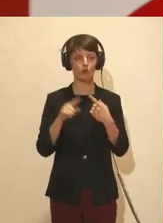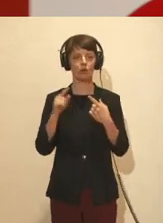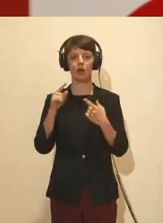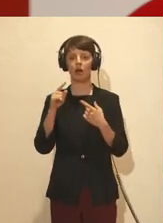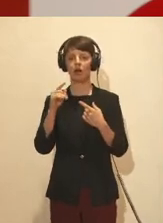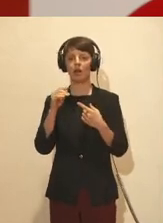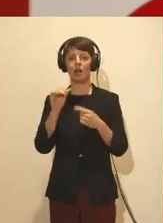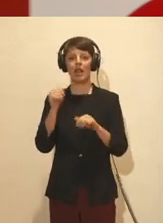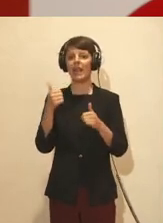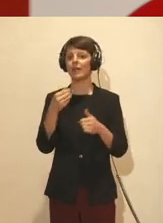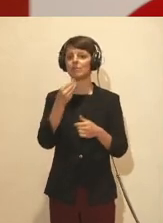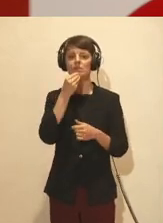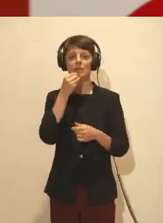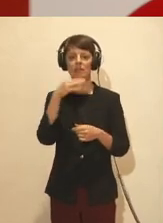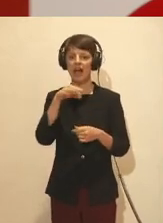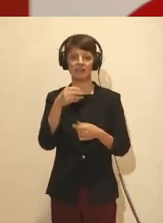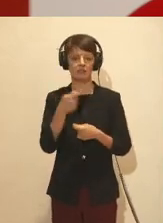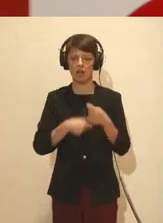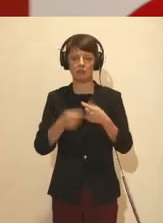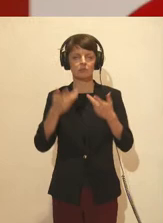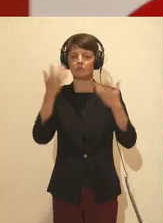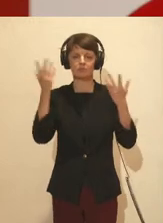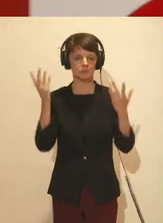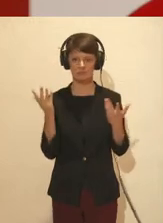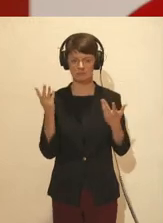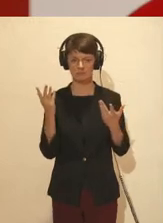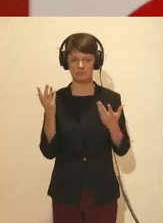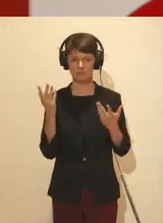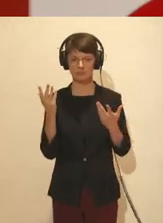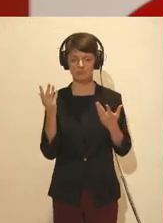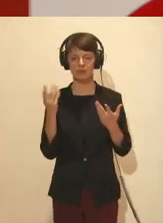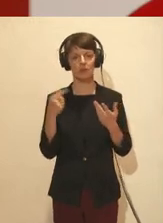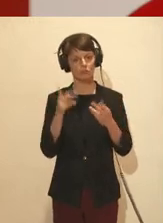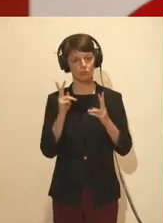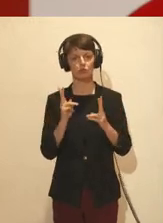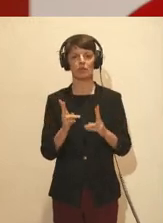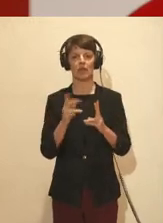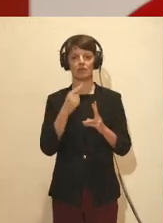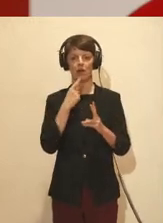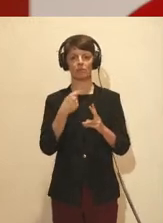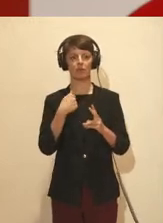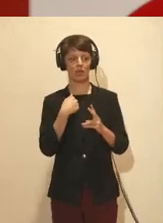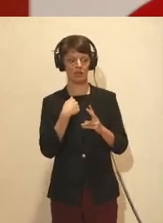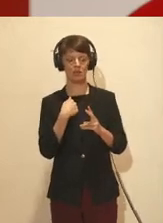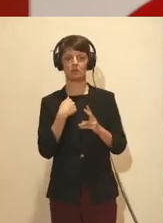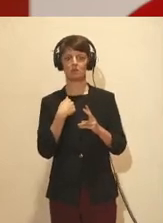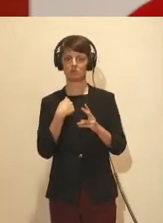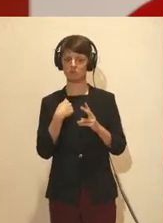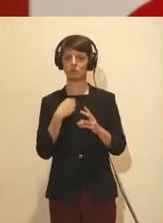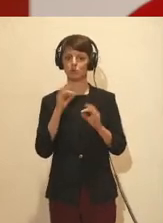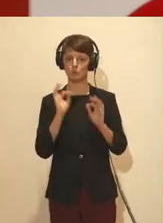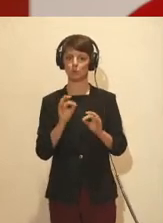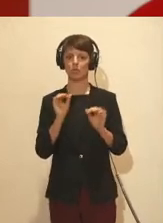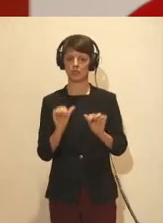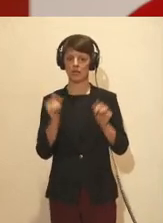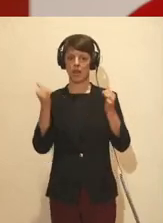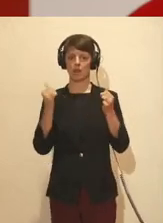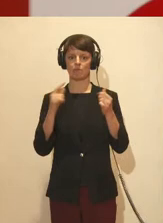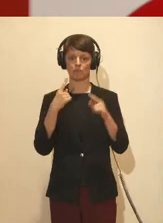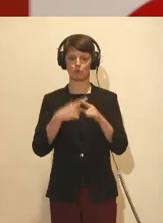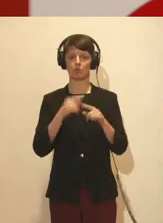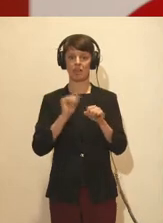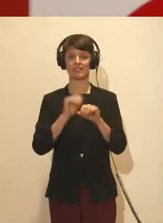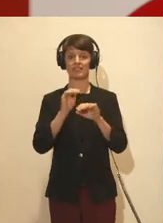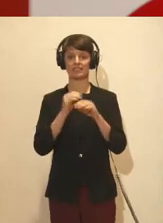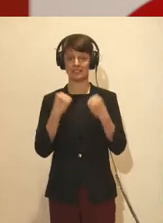im lebensmitteleinzelhandel gearbeitet hat muss das recht haben zu sagen ich hatte ein gelungenes leben und dabei auch sicher sein